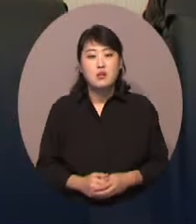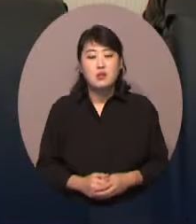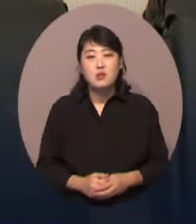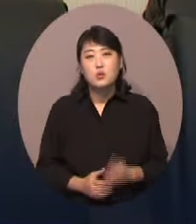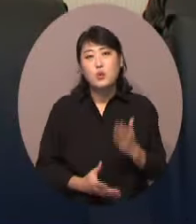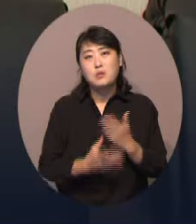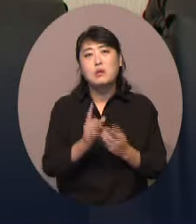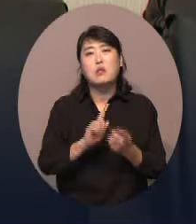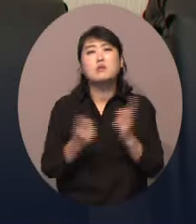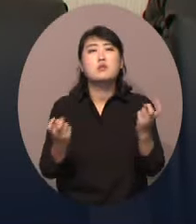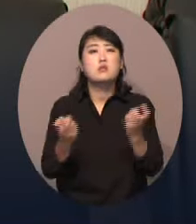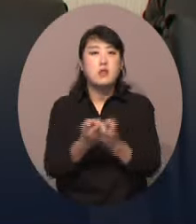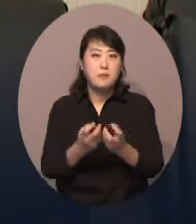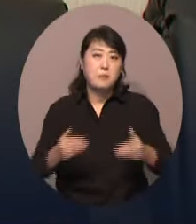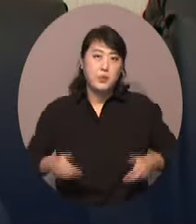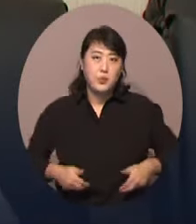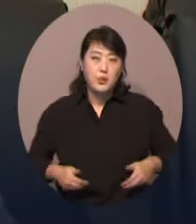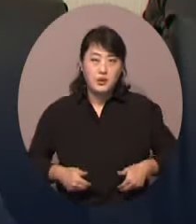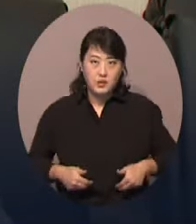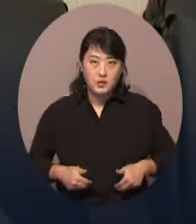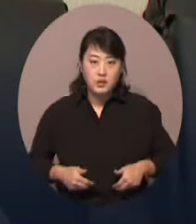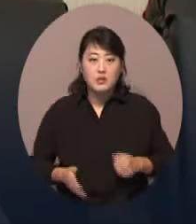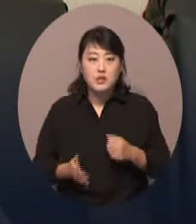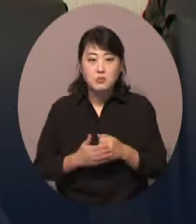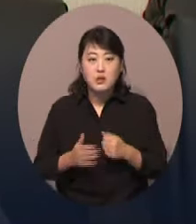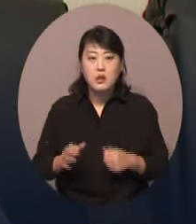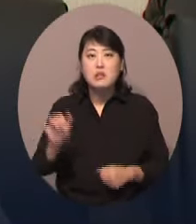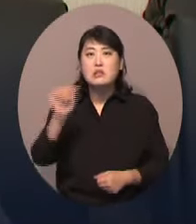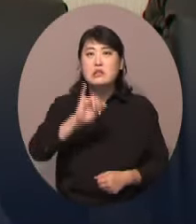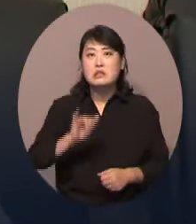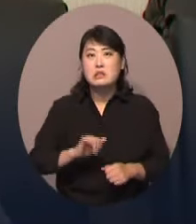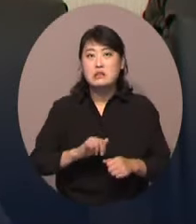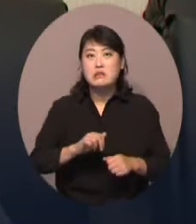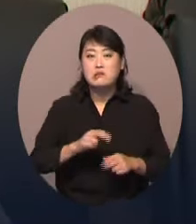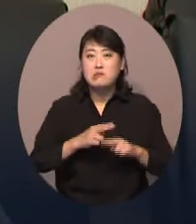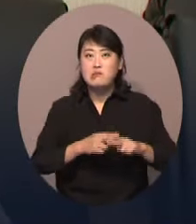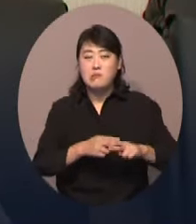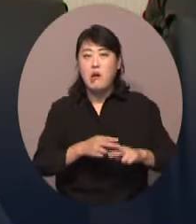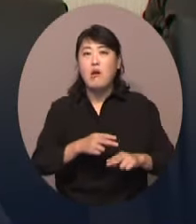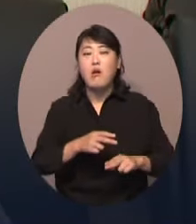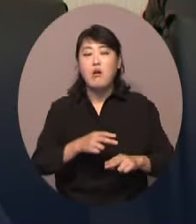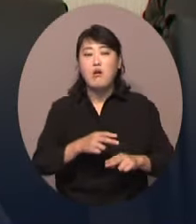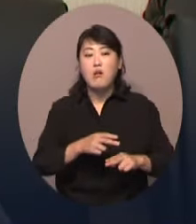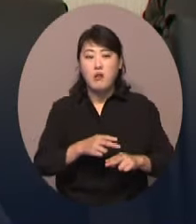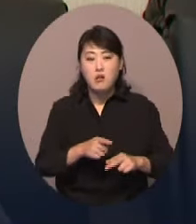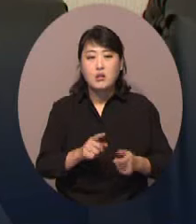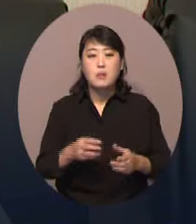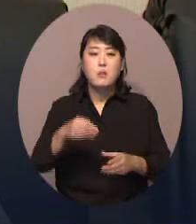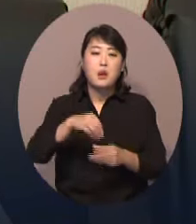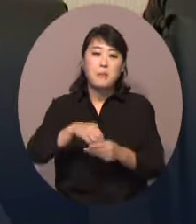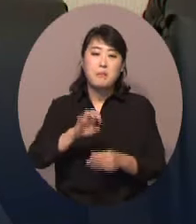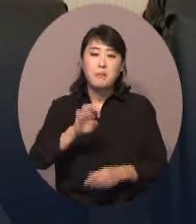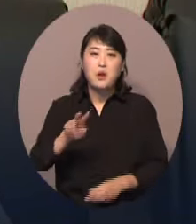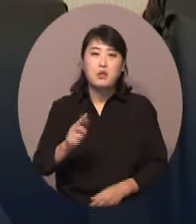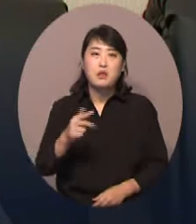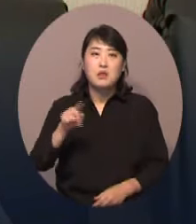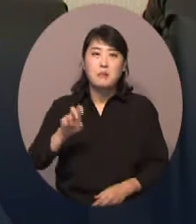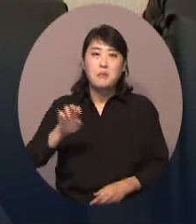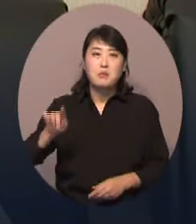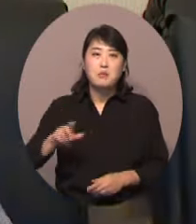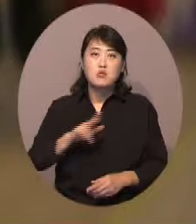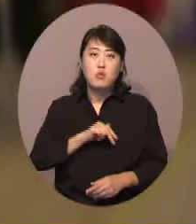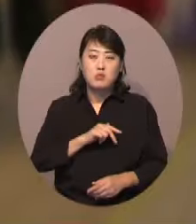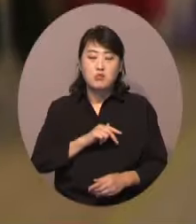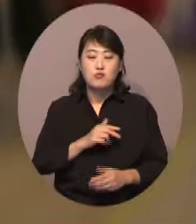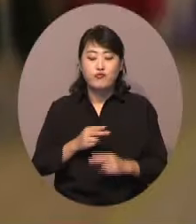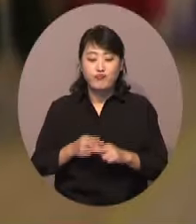필요하다 그런 배경에서 질도 포함해서 조례를 부위원장 주도로 이렇게 추진하게